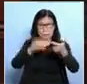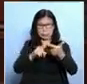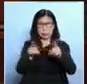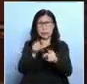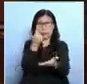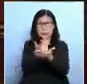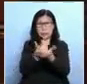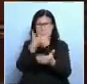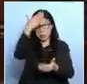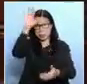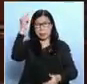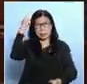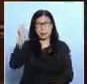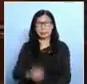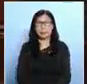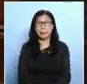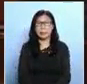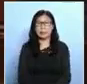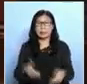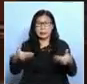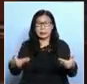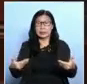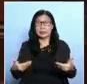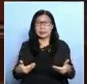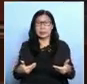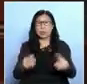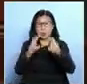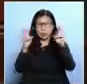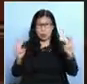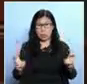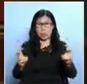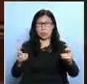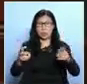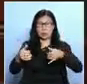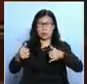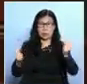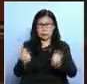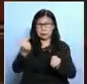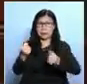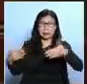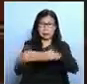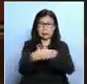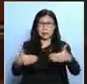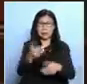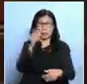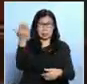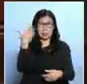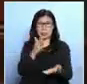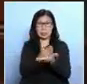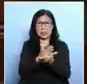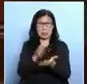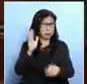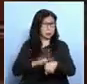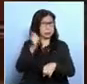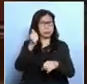定要知道的，就是在現在來講的港珠澳大橋通了車，實際上俾我感覺我行過兩次啦，非常之